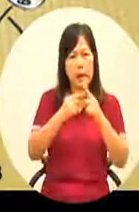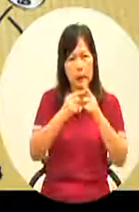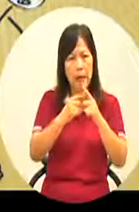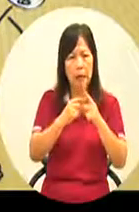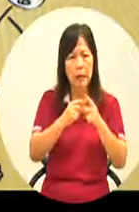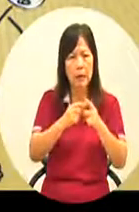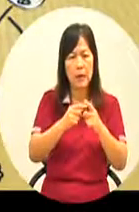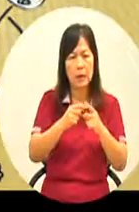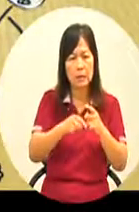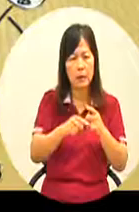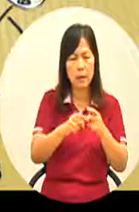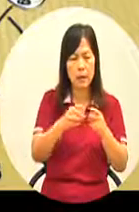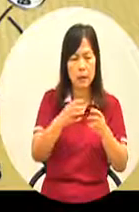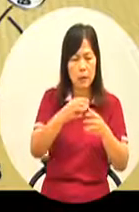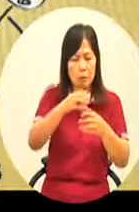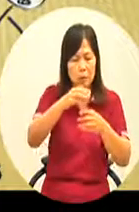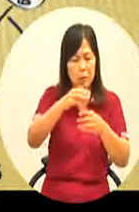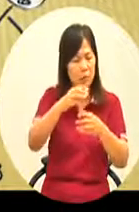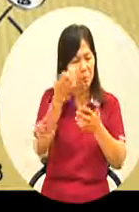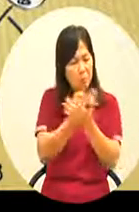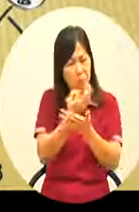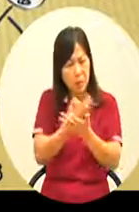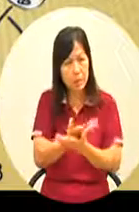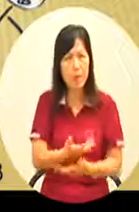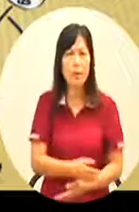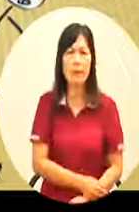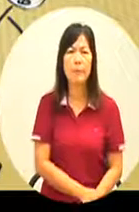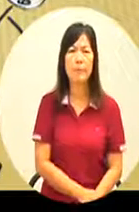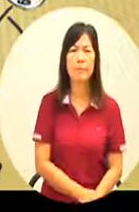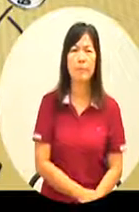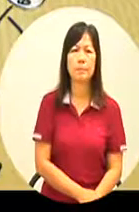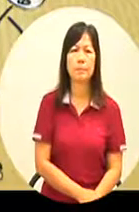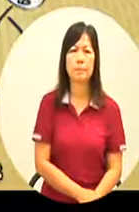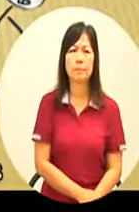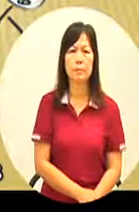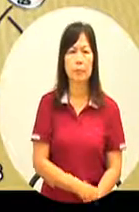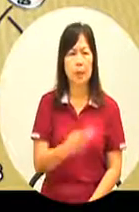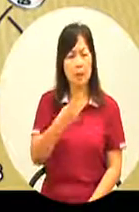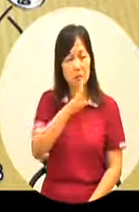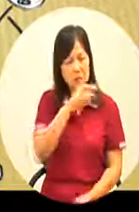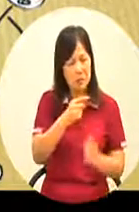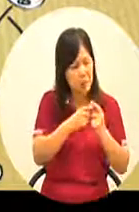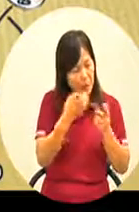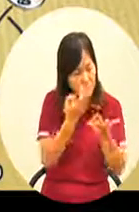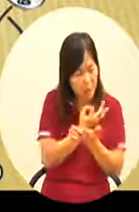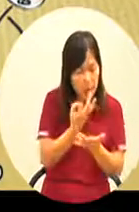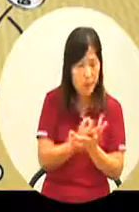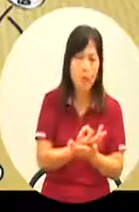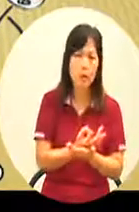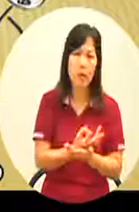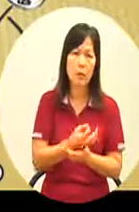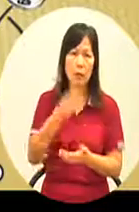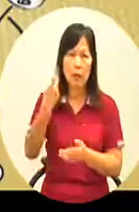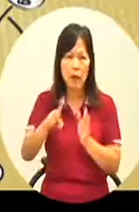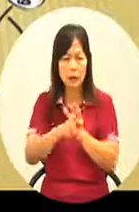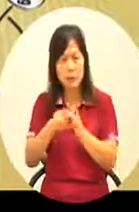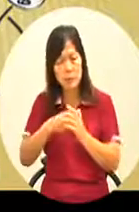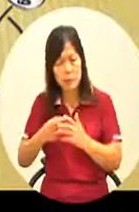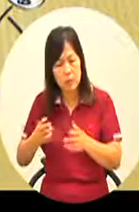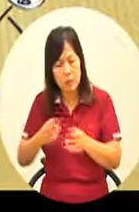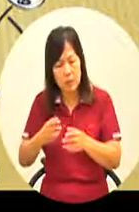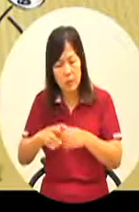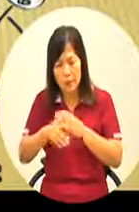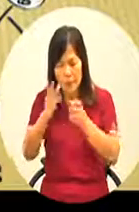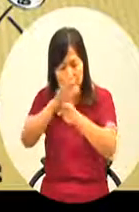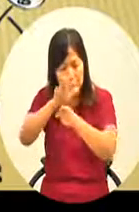是毋咱个编列不足，或者是吼，到底是编列不足，或者是咱个吼并没有到位，没